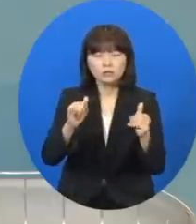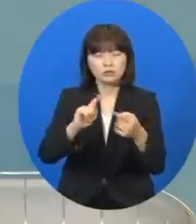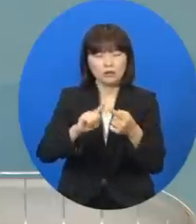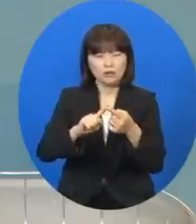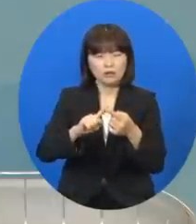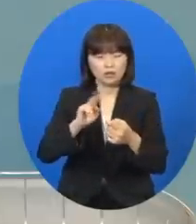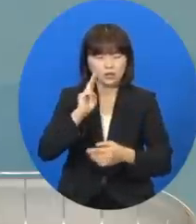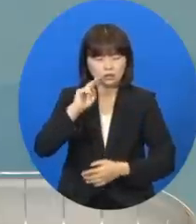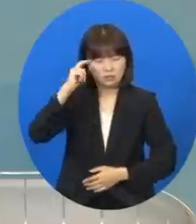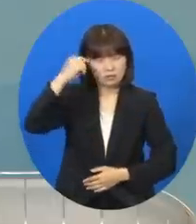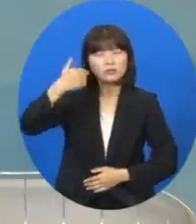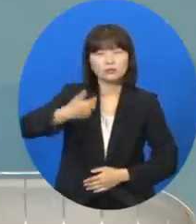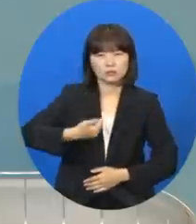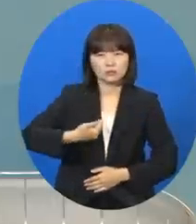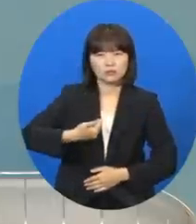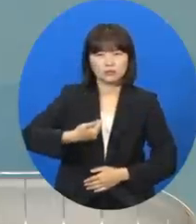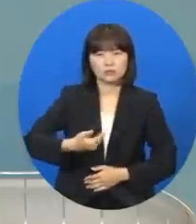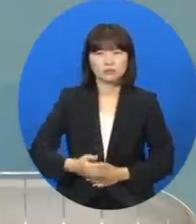하게 되더래요.